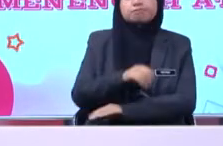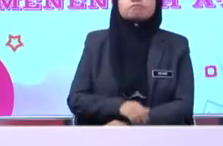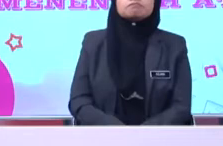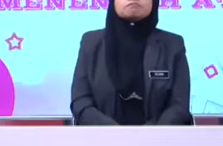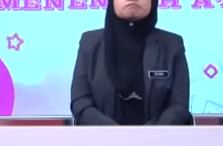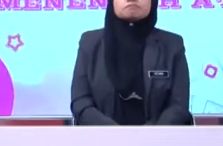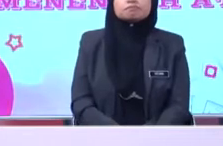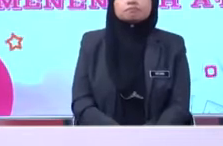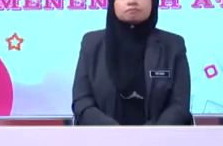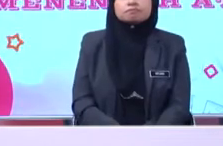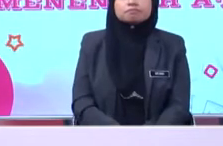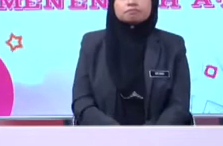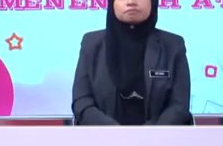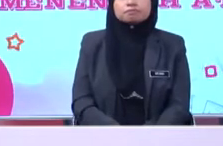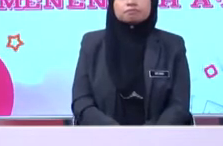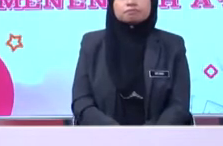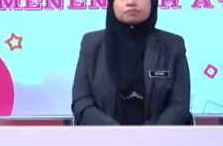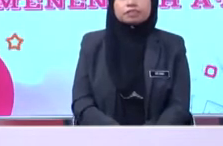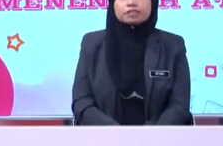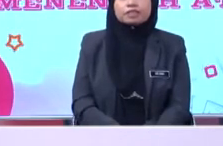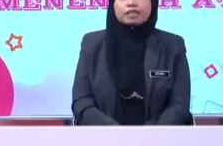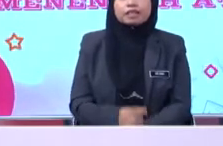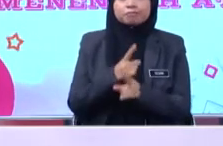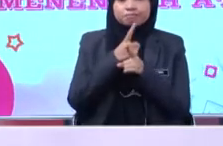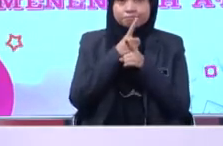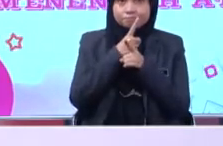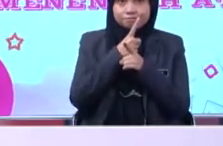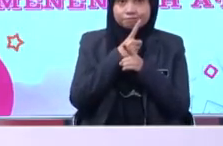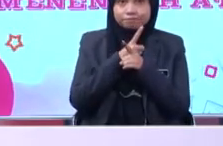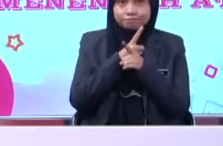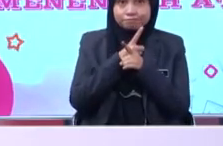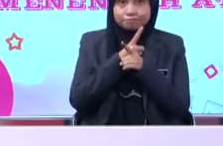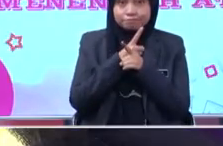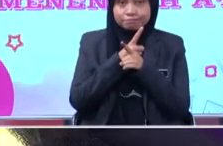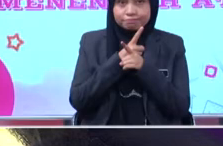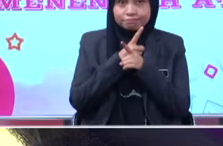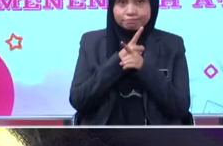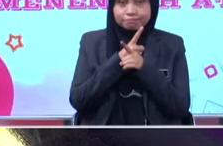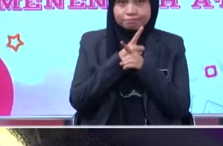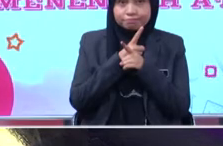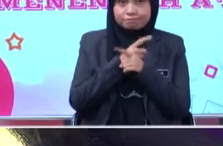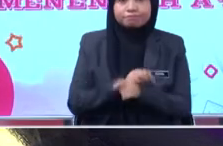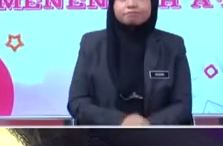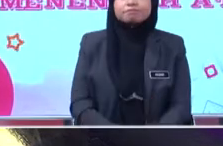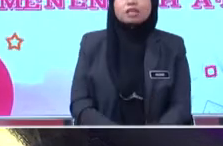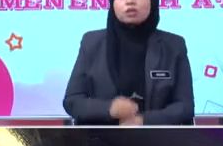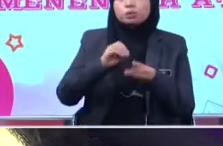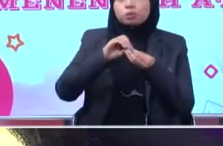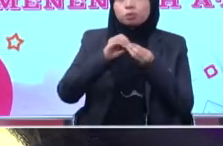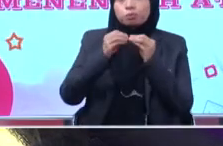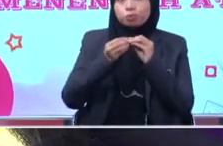J.Co tak ngetes betul bagus aksi betul yang